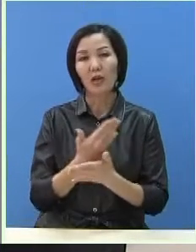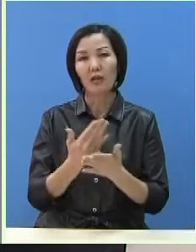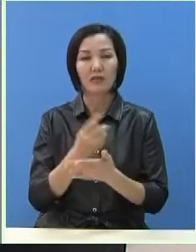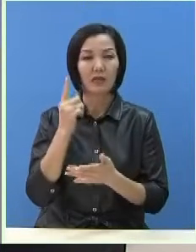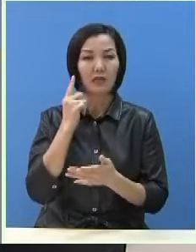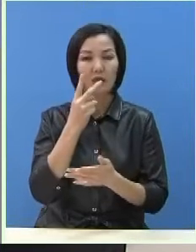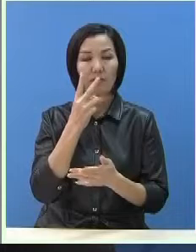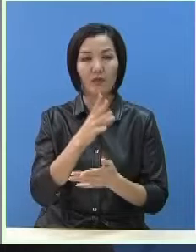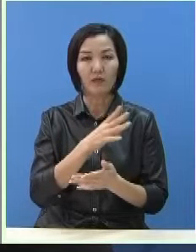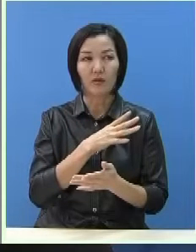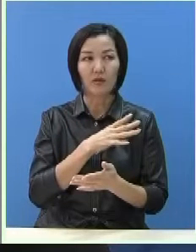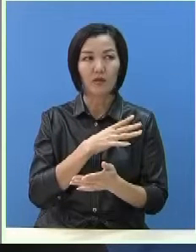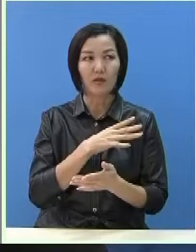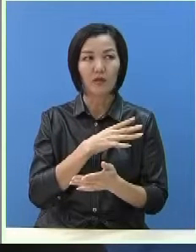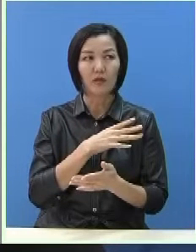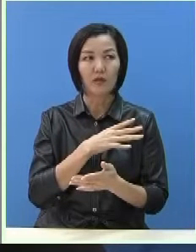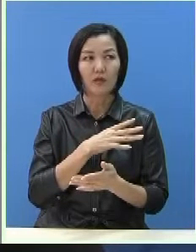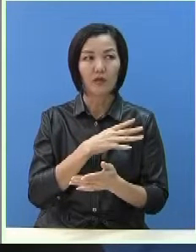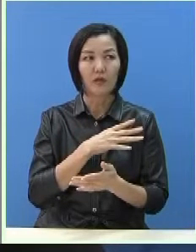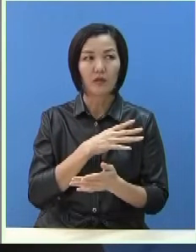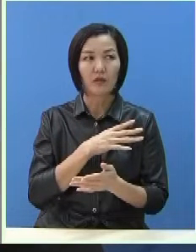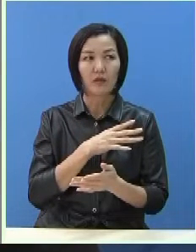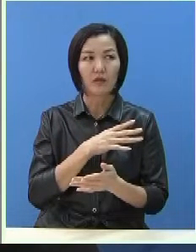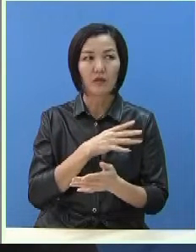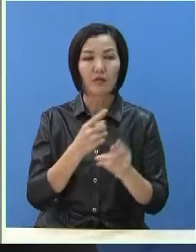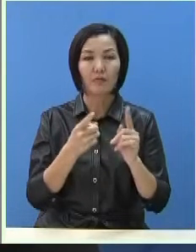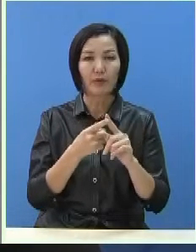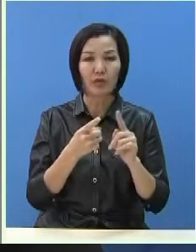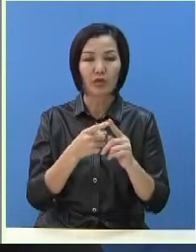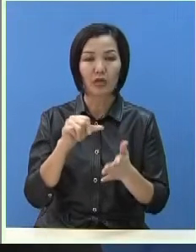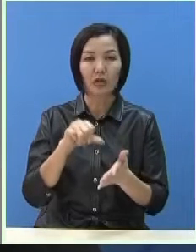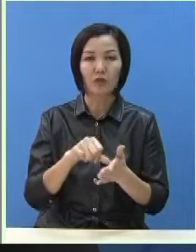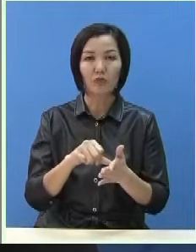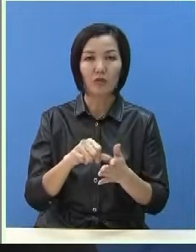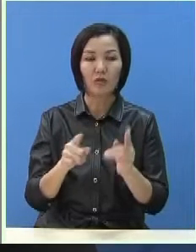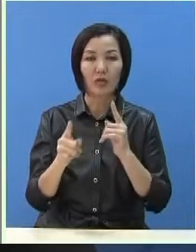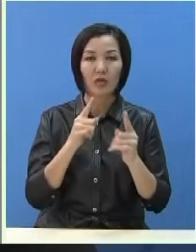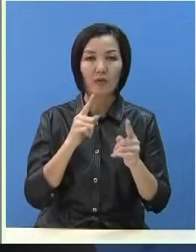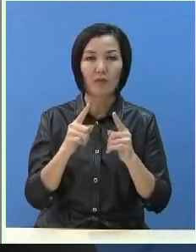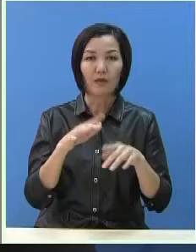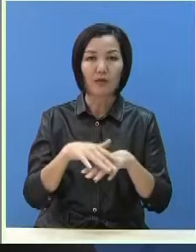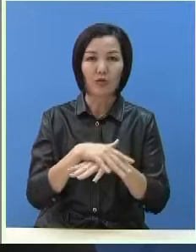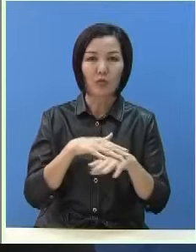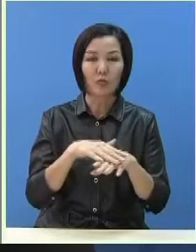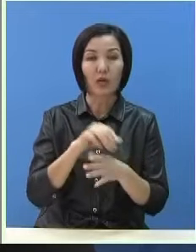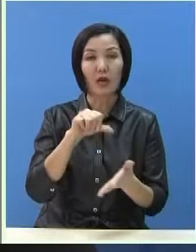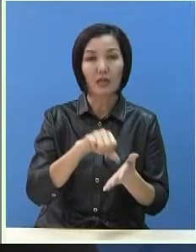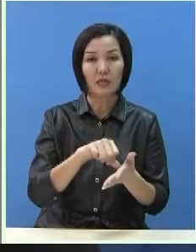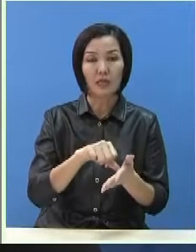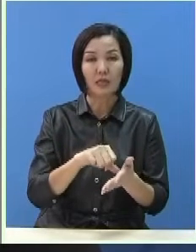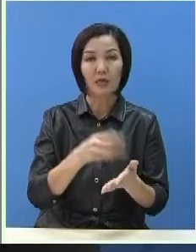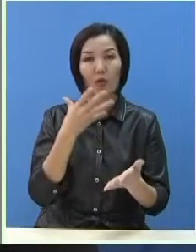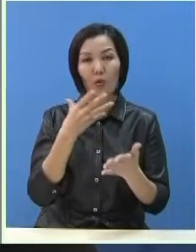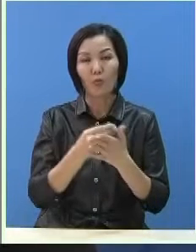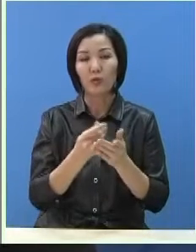бұл жерде қатысушыларды үш тұрғыдан қарастырып көруге болады. Біріншісі, ол бейбіт жерге шыққандар өздерінің